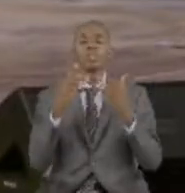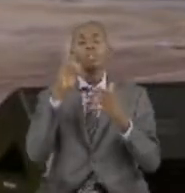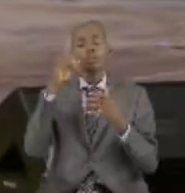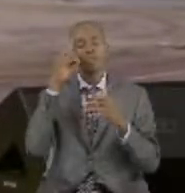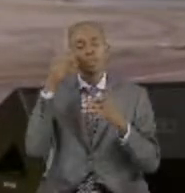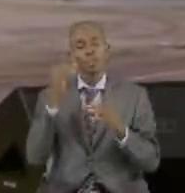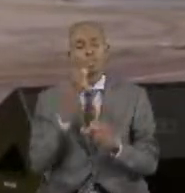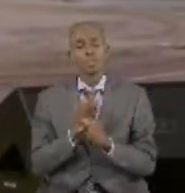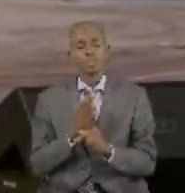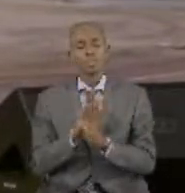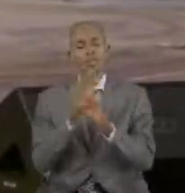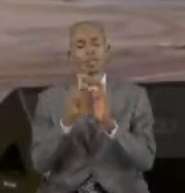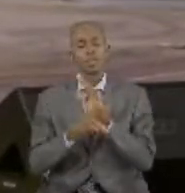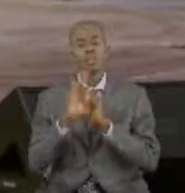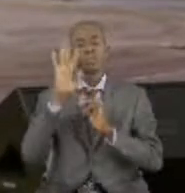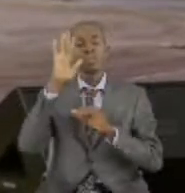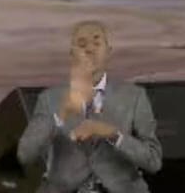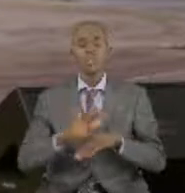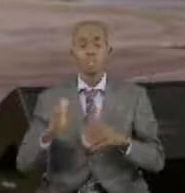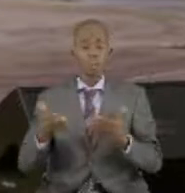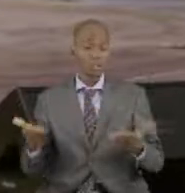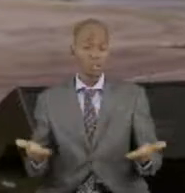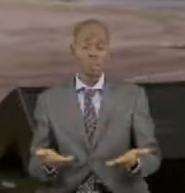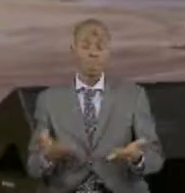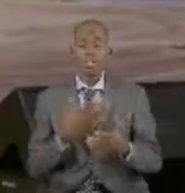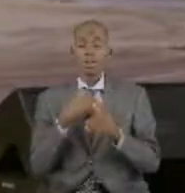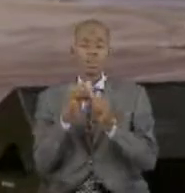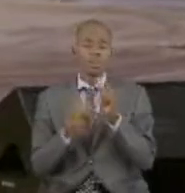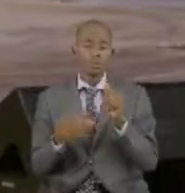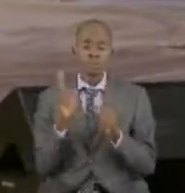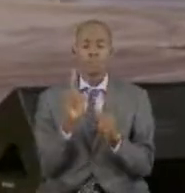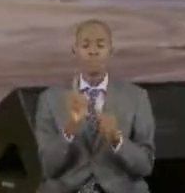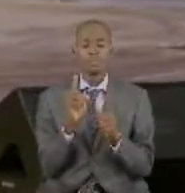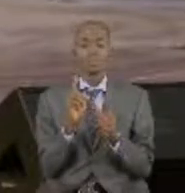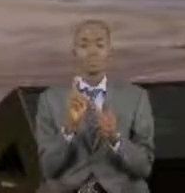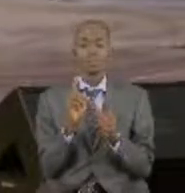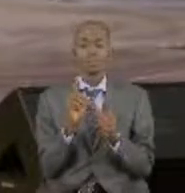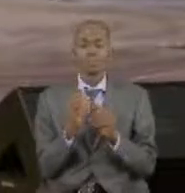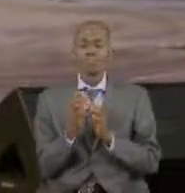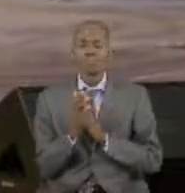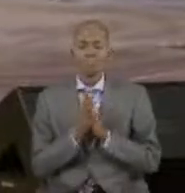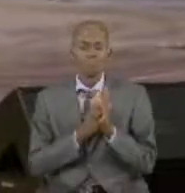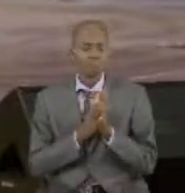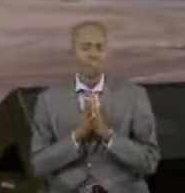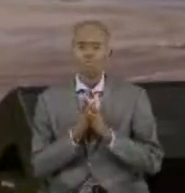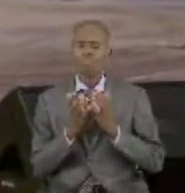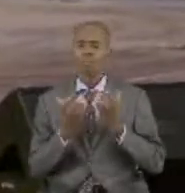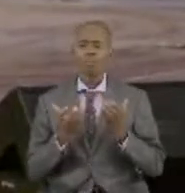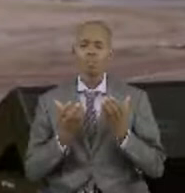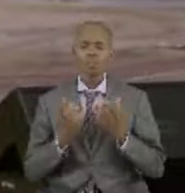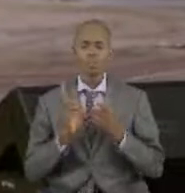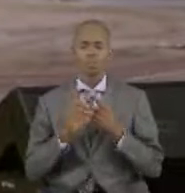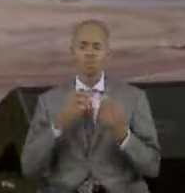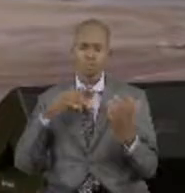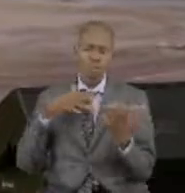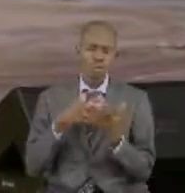le remercions pour la fidélité de 13 enfants ici et partout toujours enthousiasmé pour